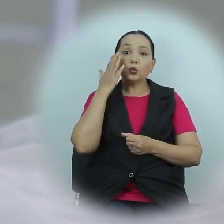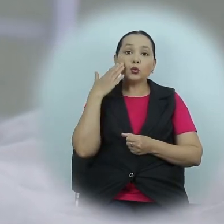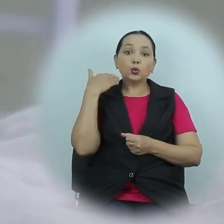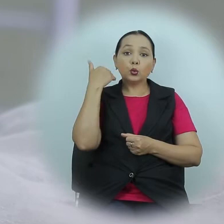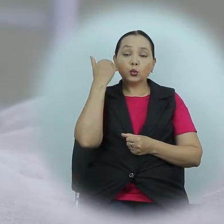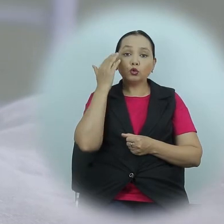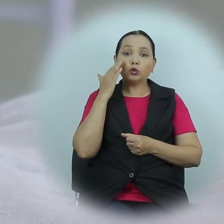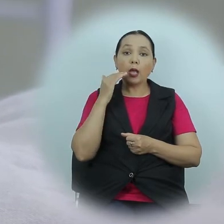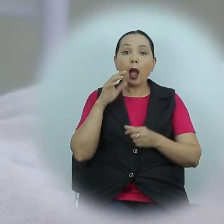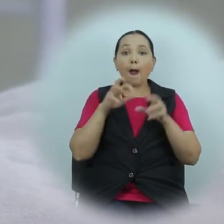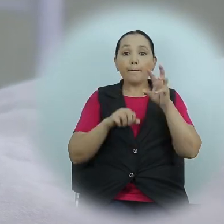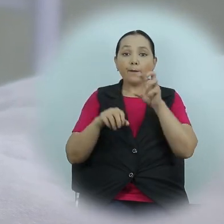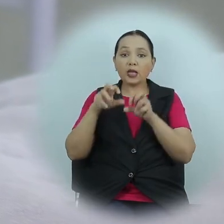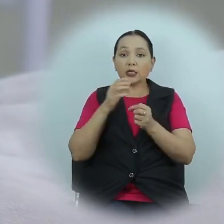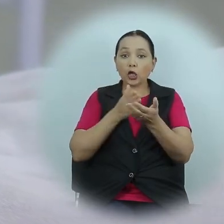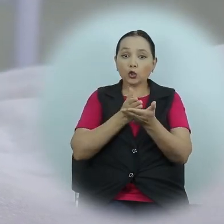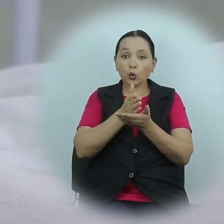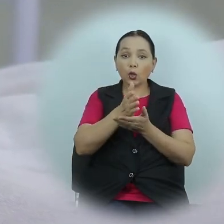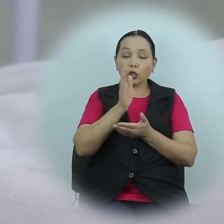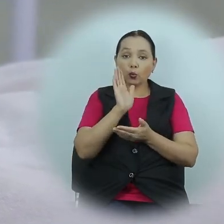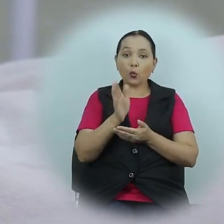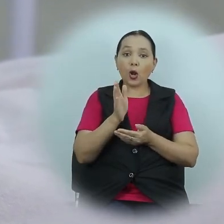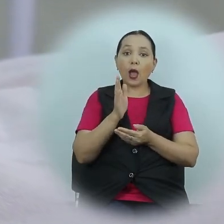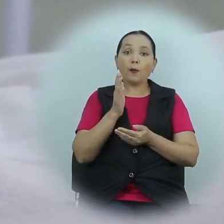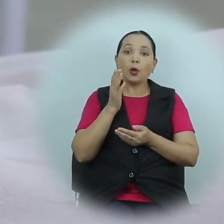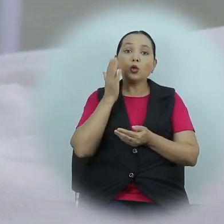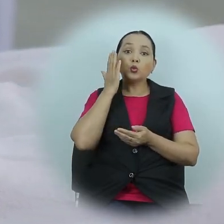Surishni massaj yo'nalishi bo'yicha suriladi.